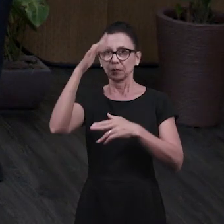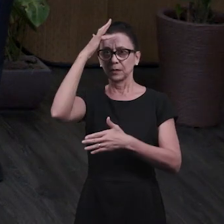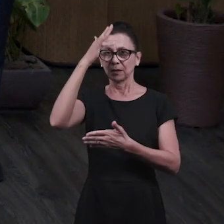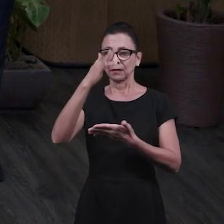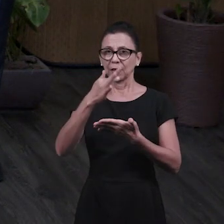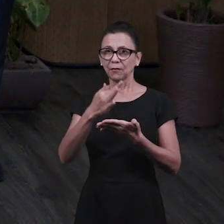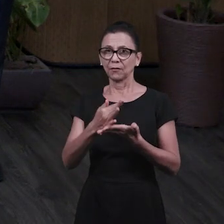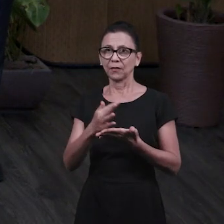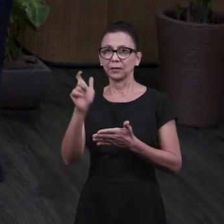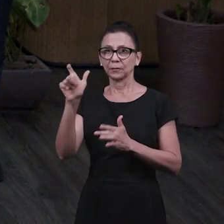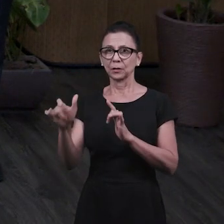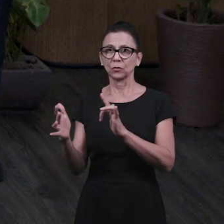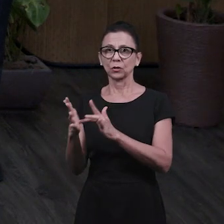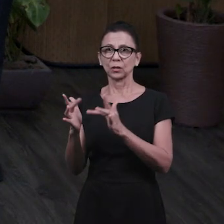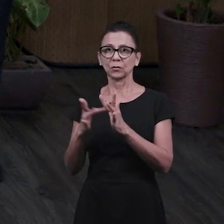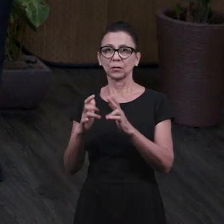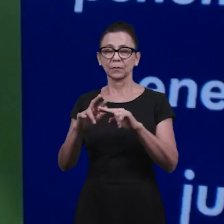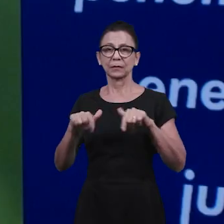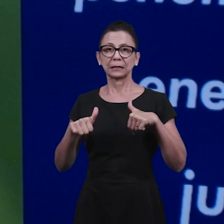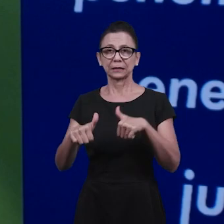par l'action du Saint-Esprit